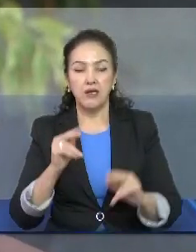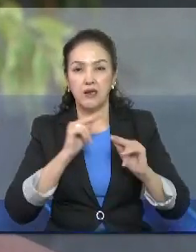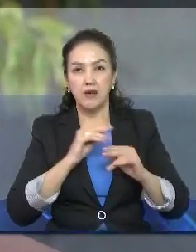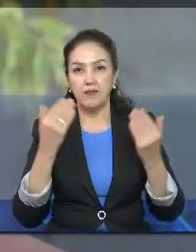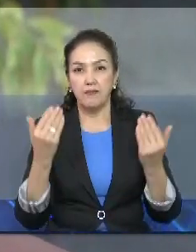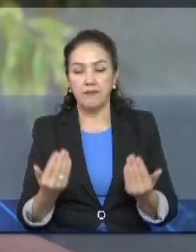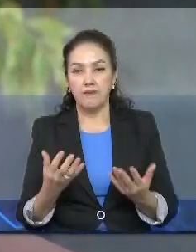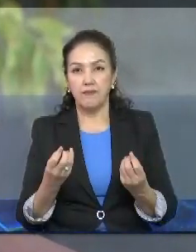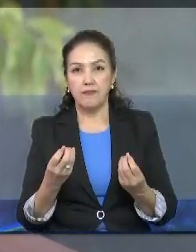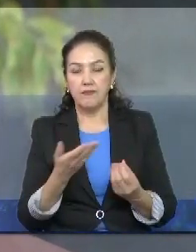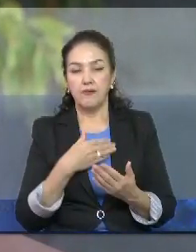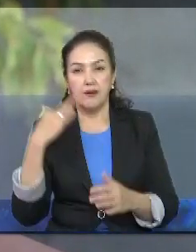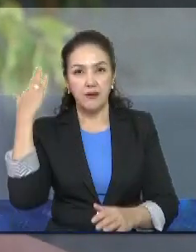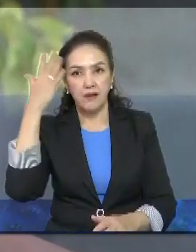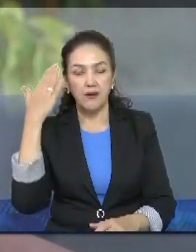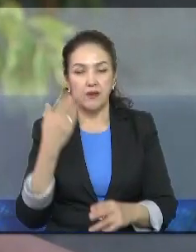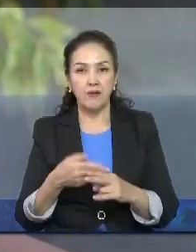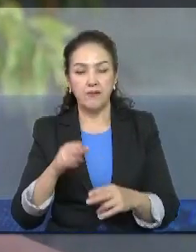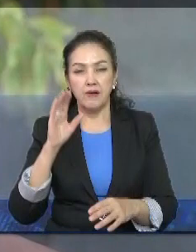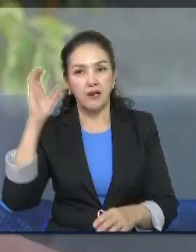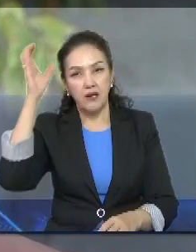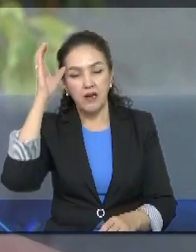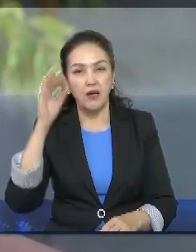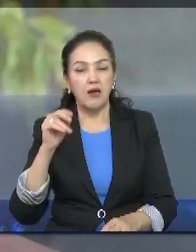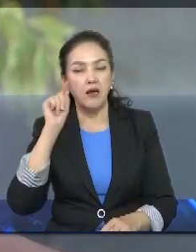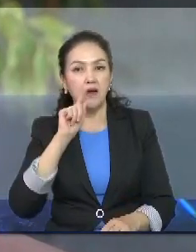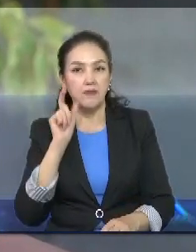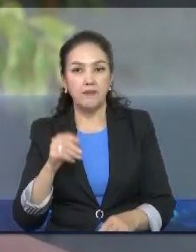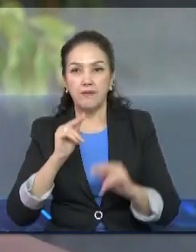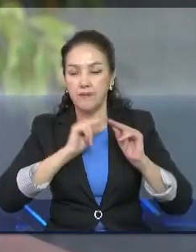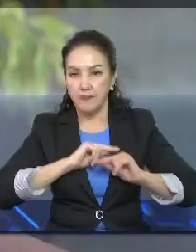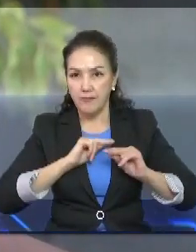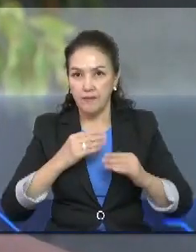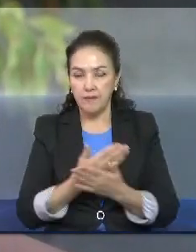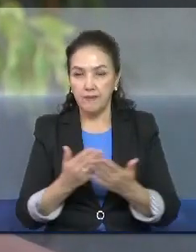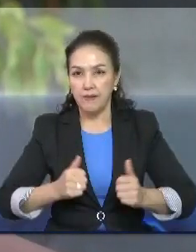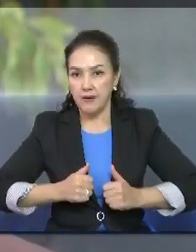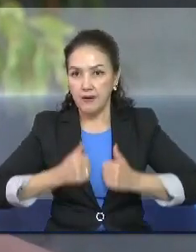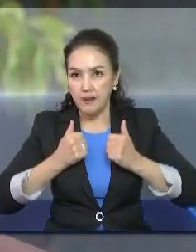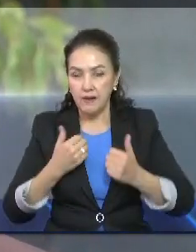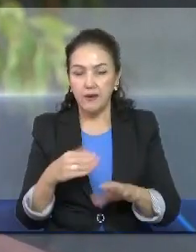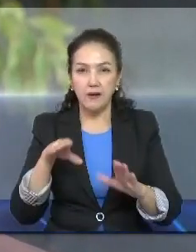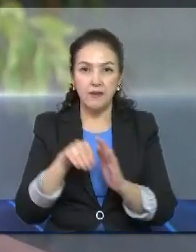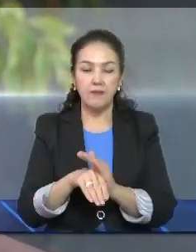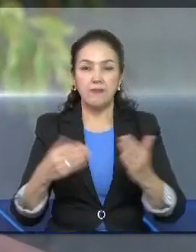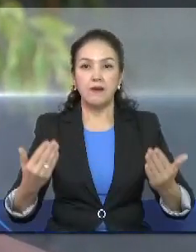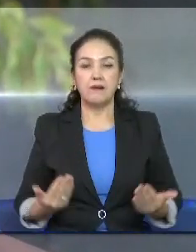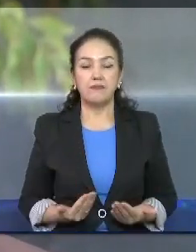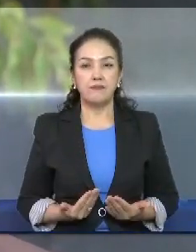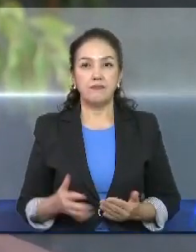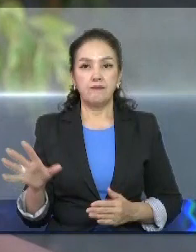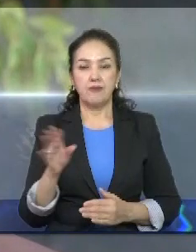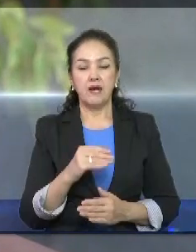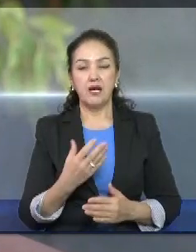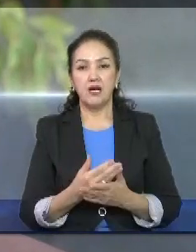қызметіндемін. Және де менің ойымша бұл білікті жастарды жұмыспен қамтуға және де оларды ынталандыруға, онымен қоса өңірдегі